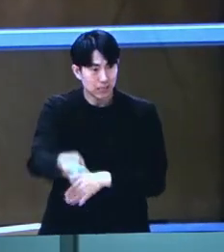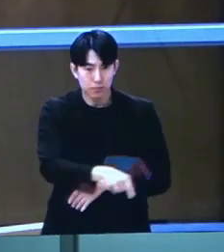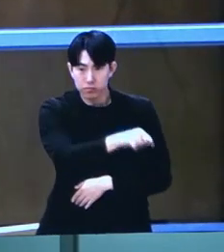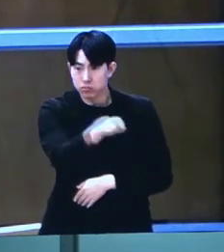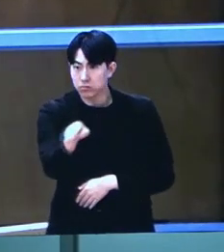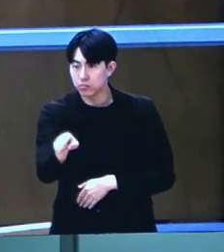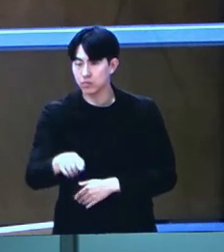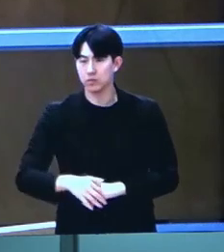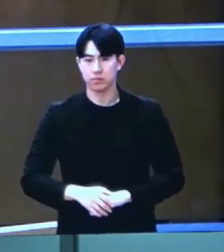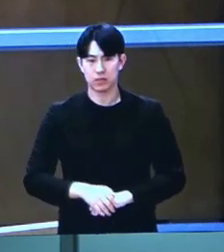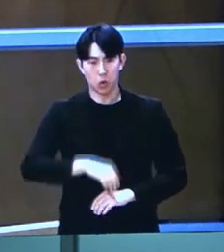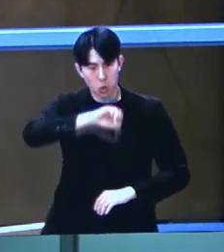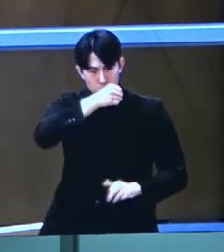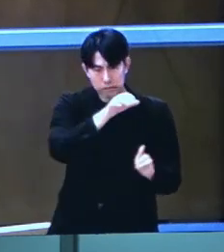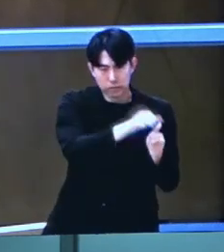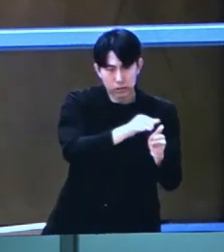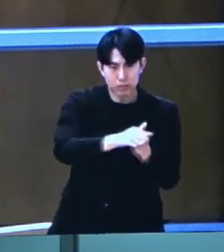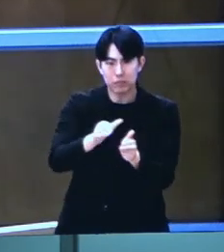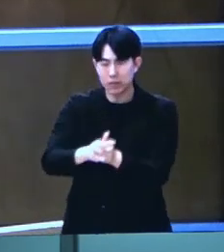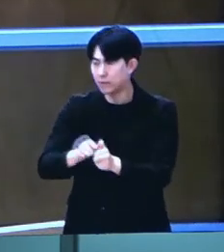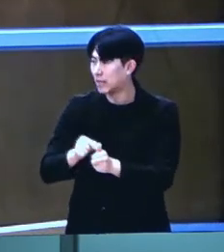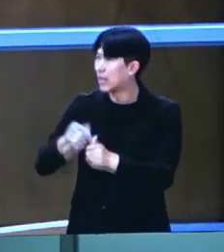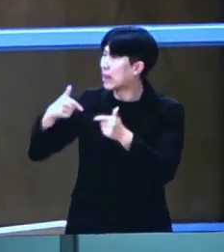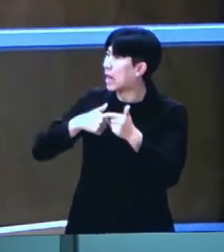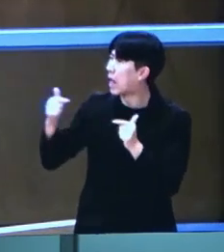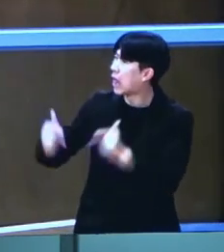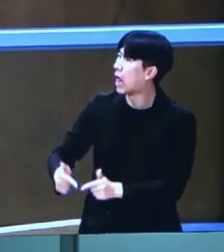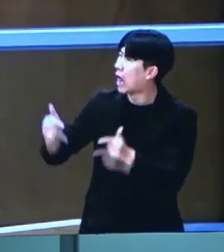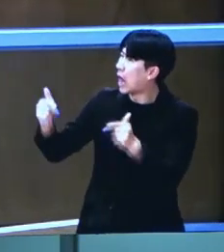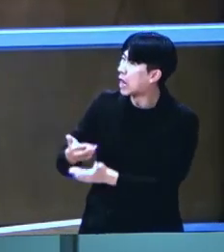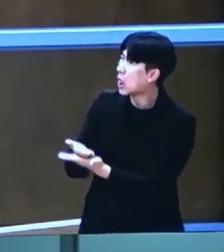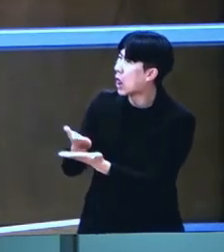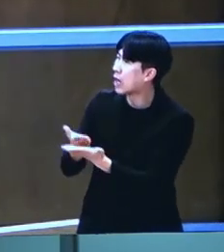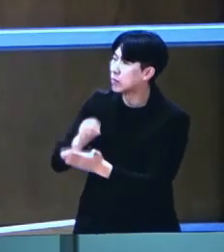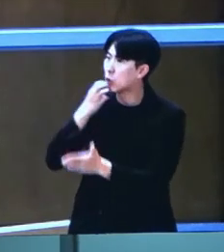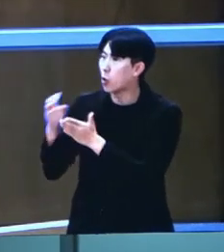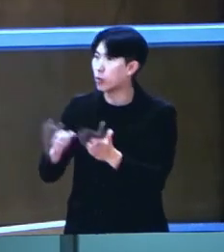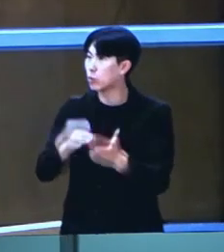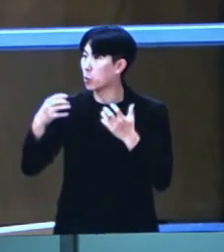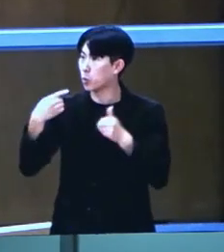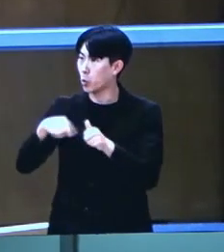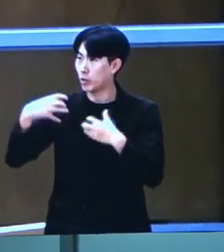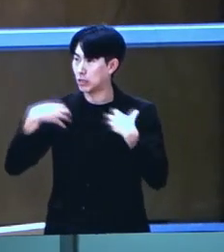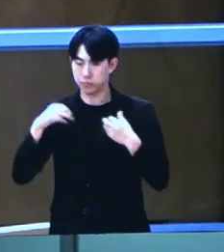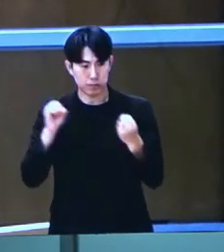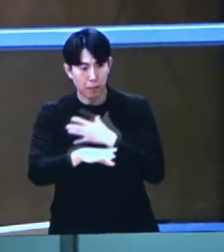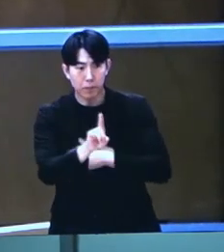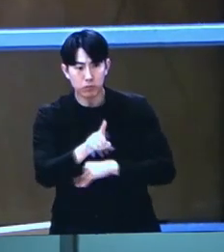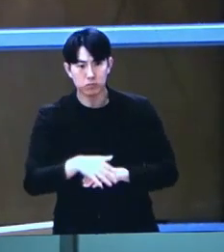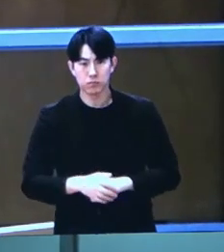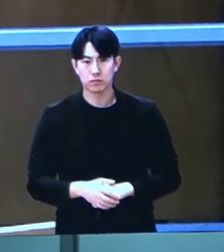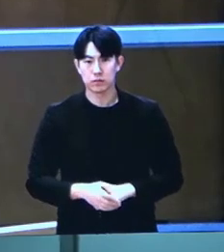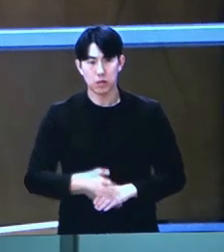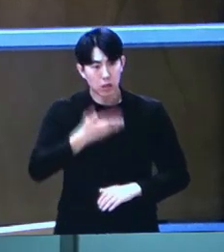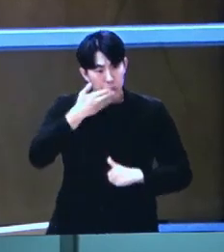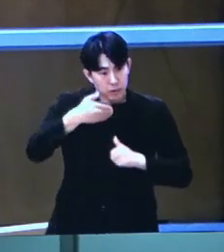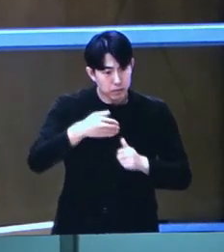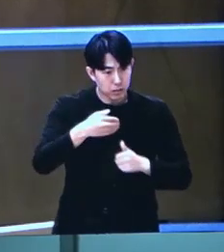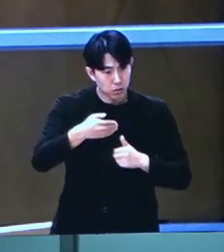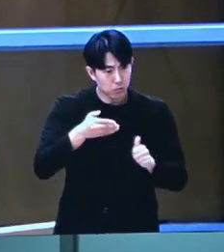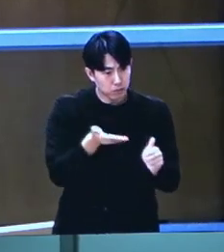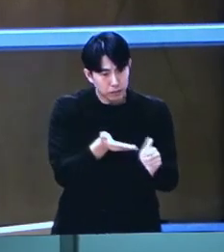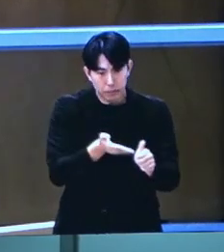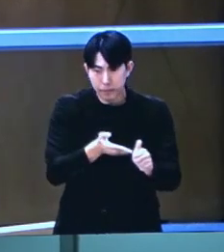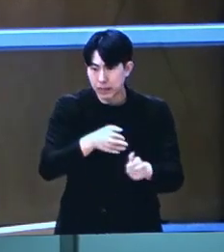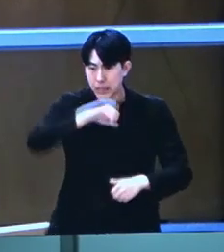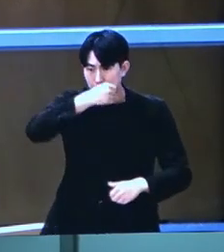각 지자체의 분담률 인하 요구에 대해 어떻게 답변하셨는지요? 급식 예산에 대한 시군의 협조가 없다면 학생과